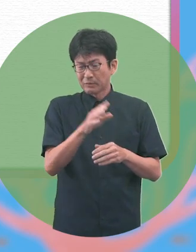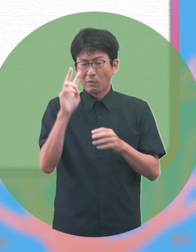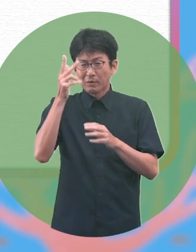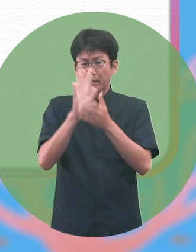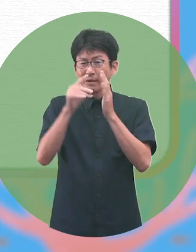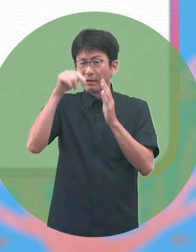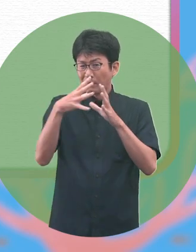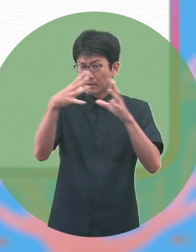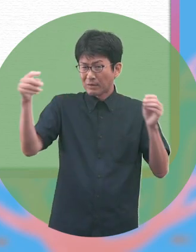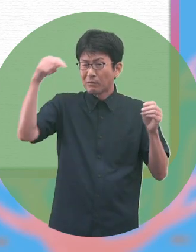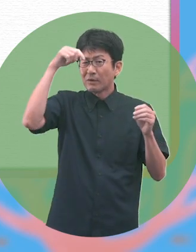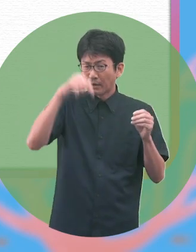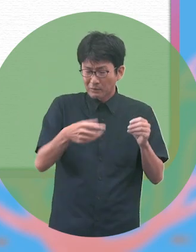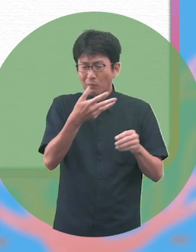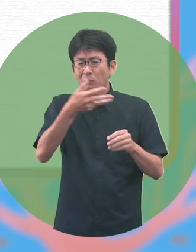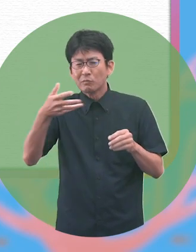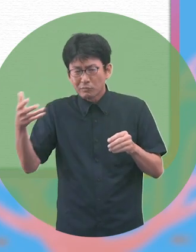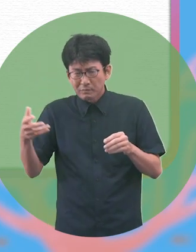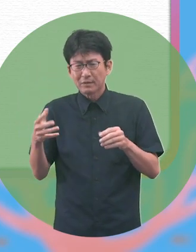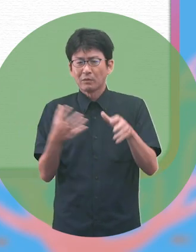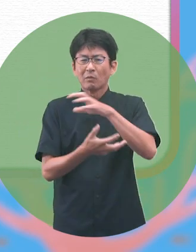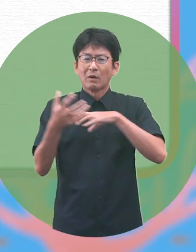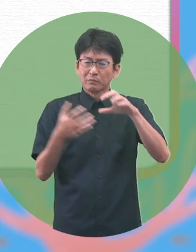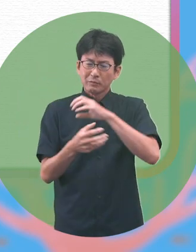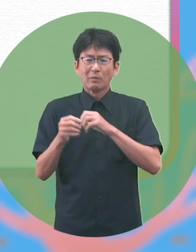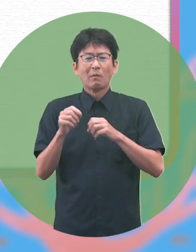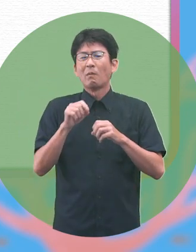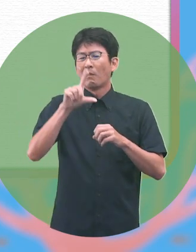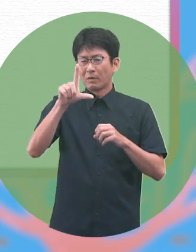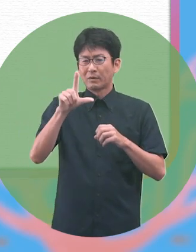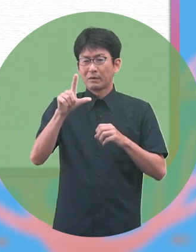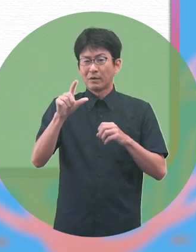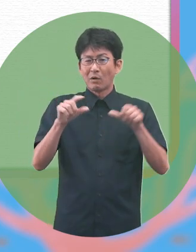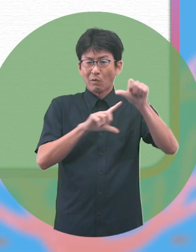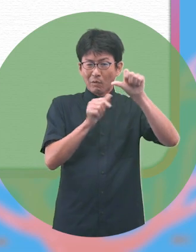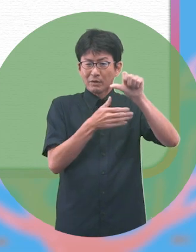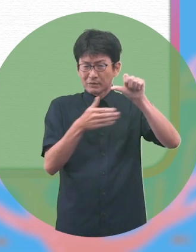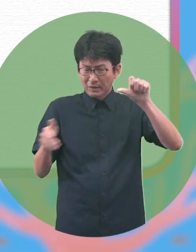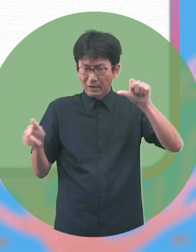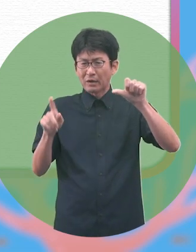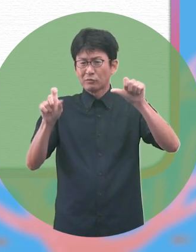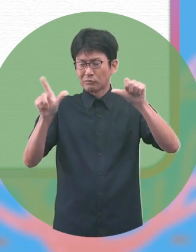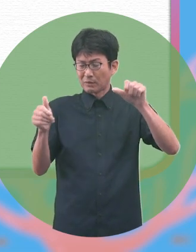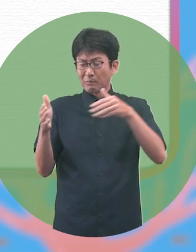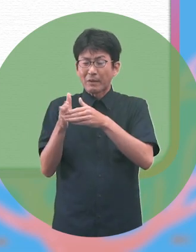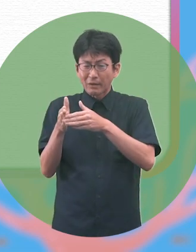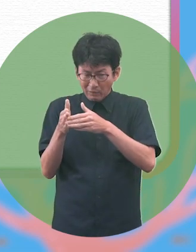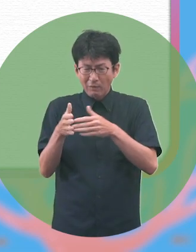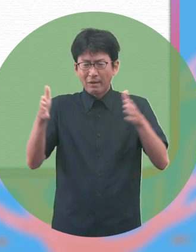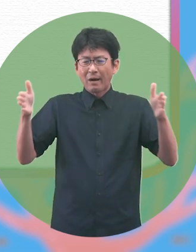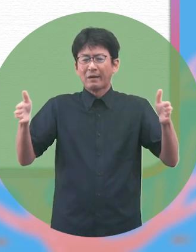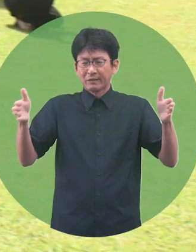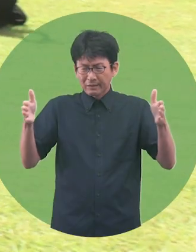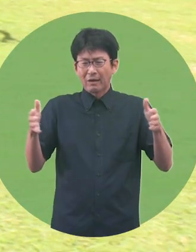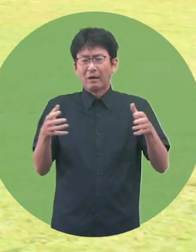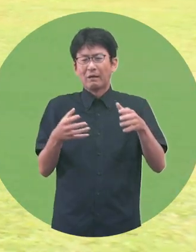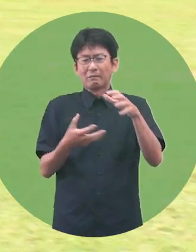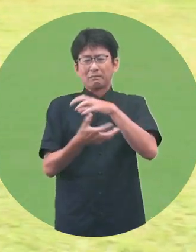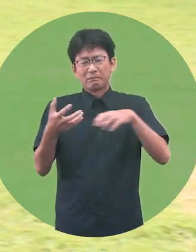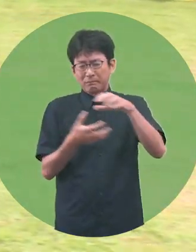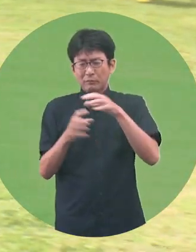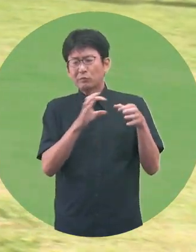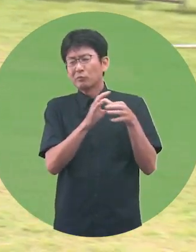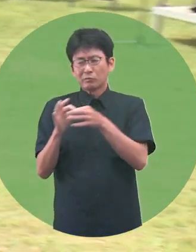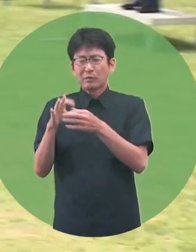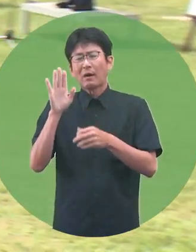も水難事故が多くて、5月から10月までの長い期間多発する傾向にあるの。そ